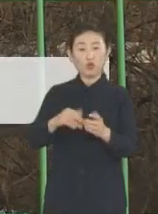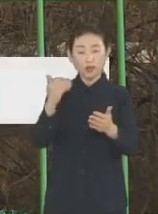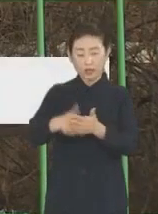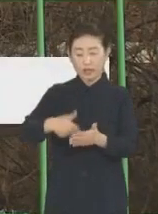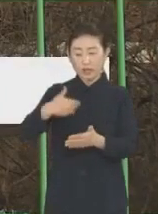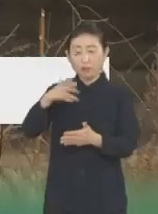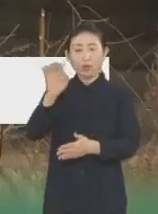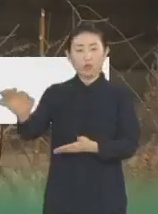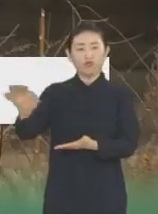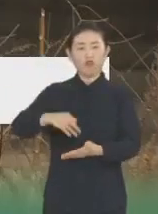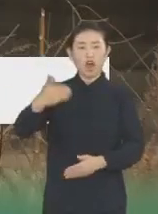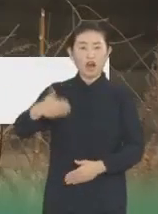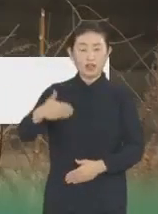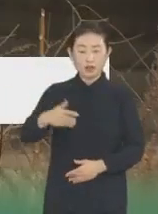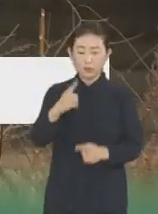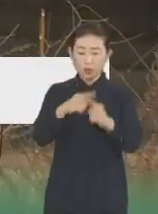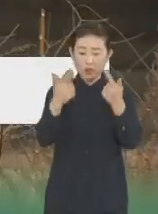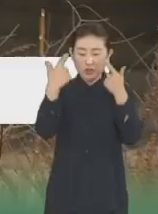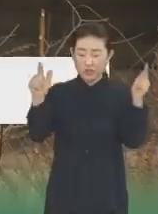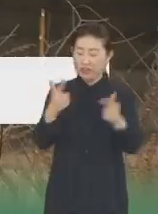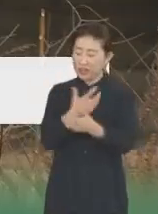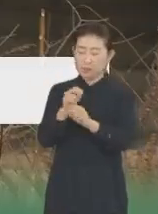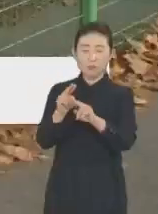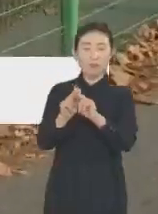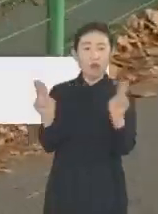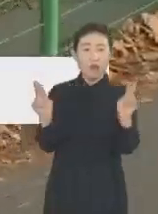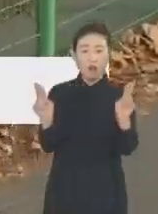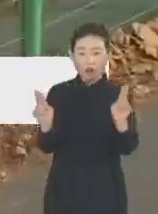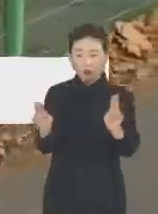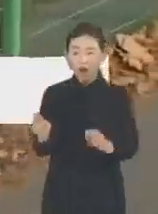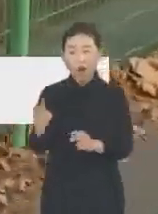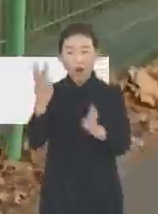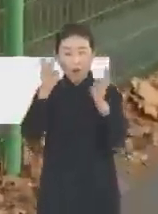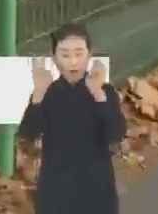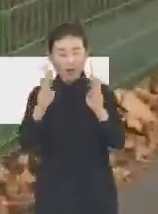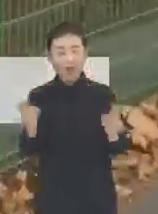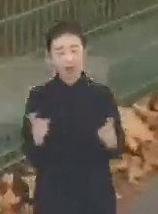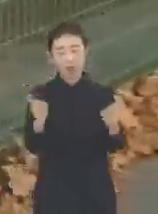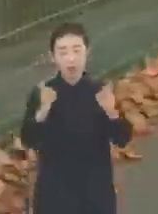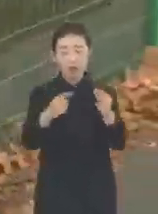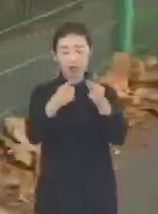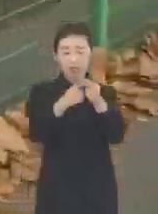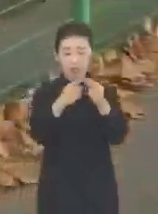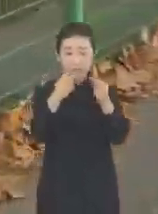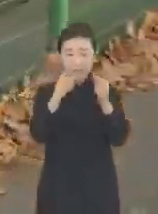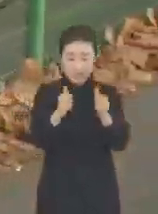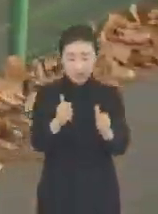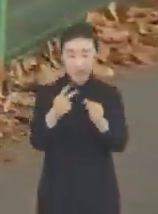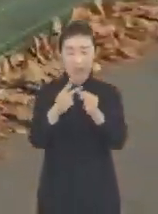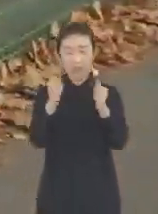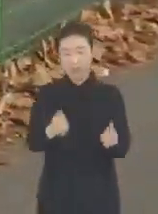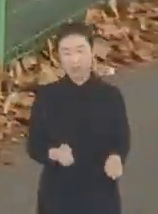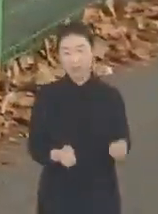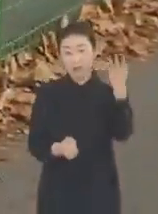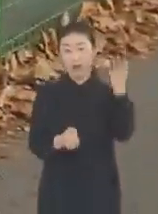잔금을 치르지 않자 모건대는 계약을 파기했고 업체와 소송전을 통해 1심과 2심에서 승소했습니다.